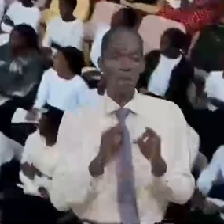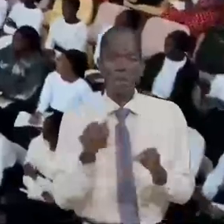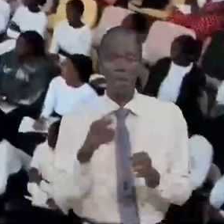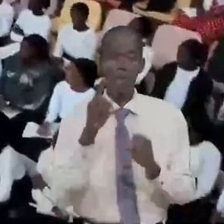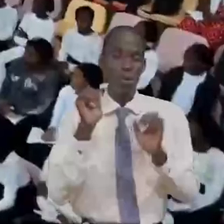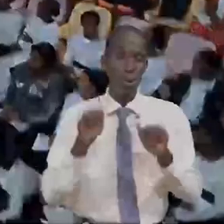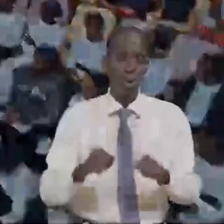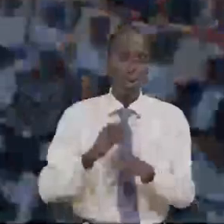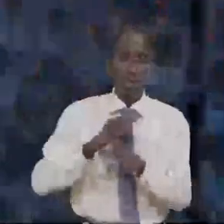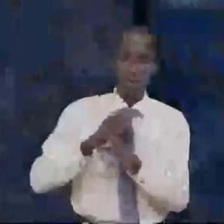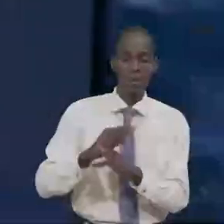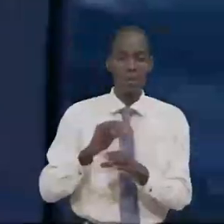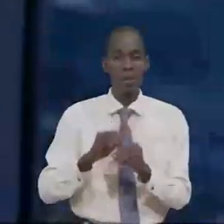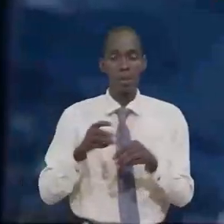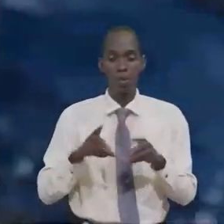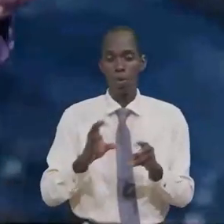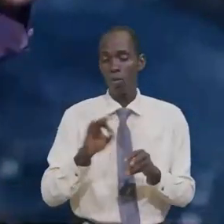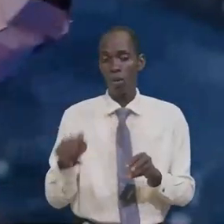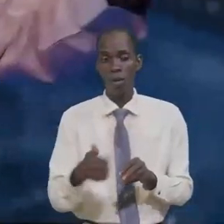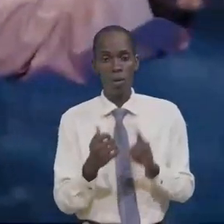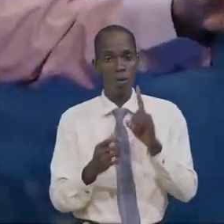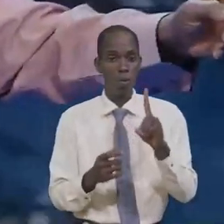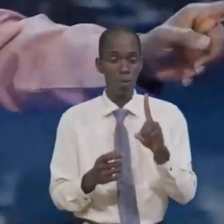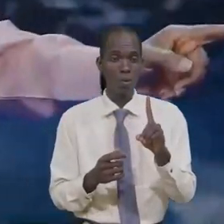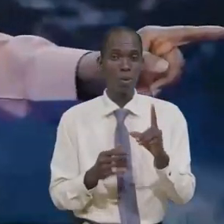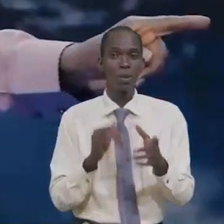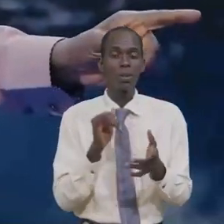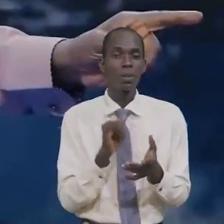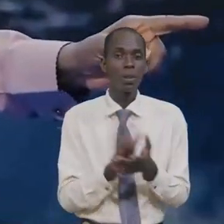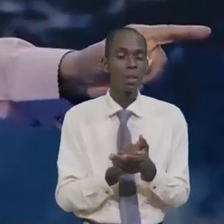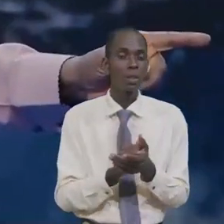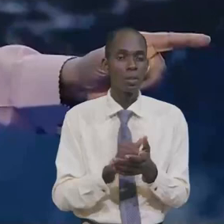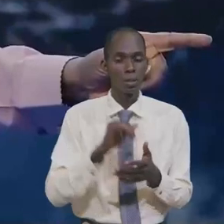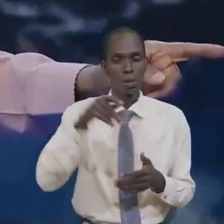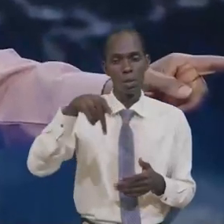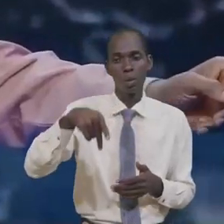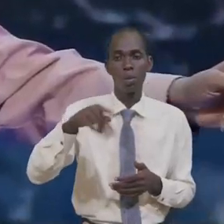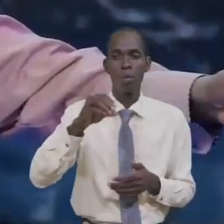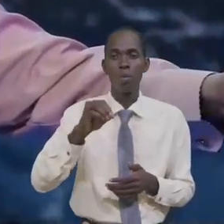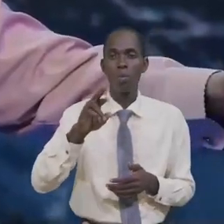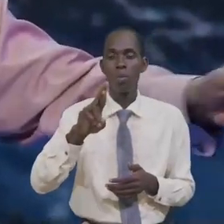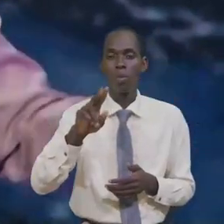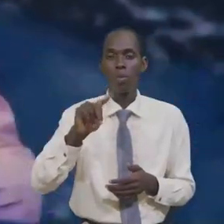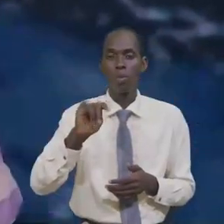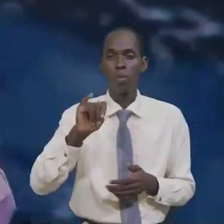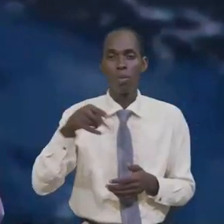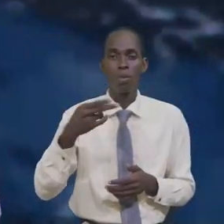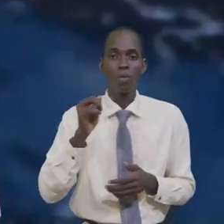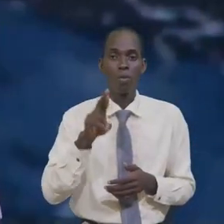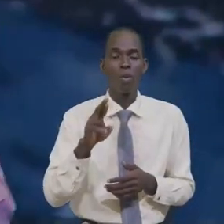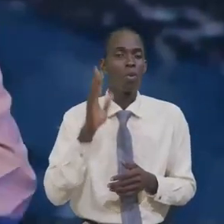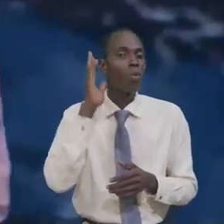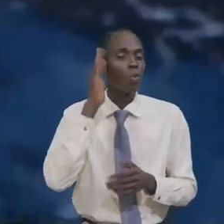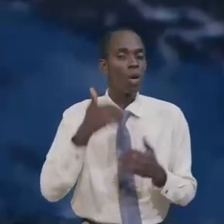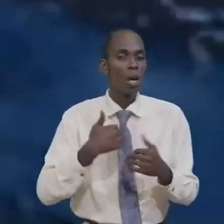provinces s'interposer les empêcher les autres la femme de potiron allait empêcher Joseph